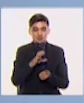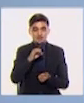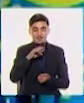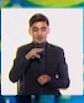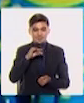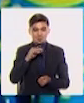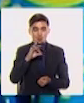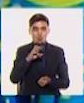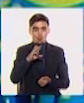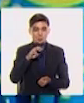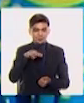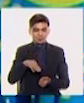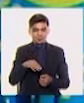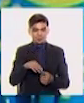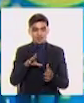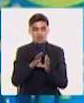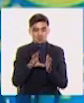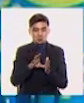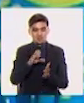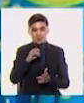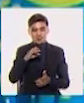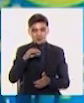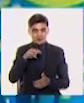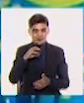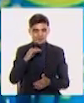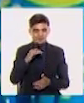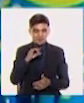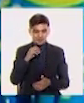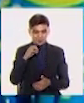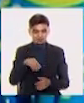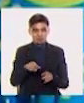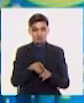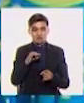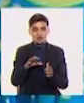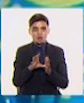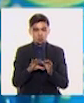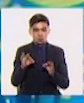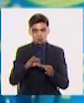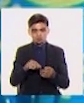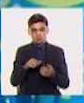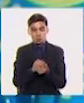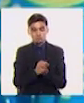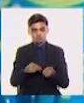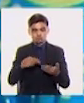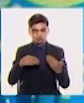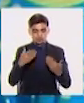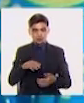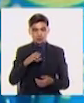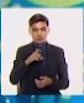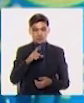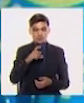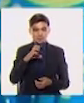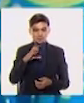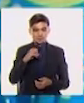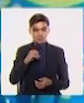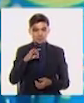ОБТ электронды сертификаты және білім беру грантын тағайындау кезінде де біз электронды куәлікті енгіздік. SAT, AST және